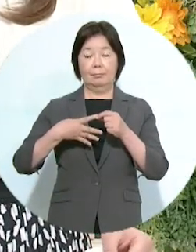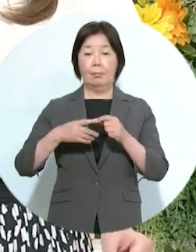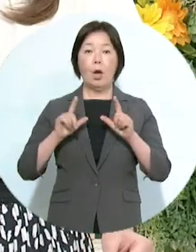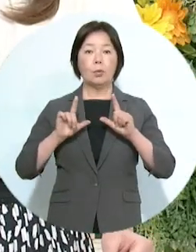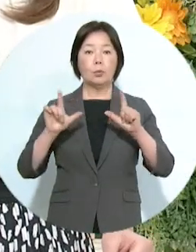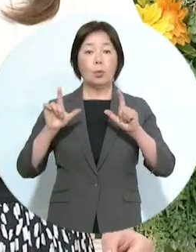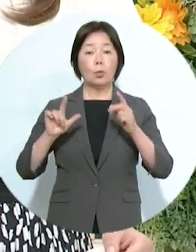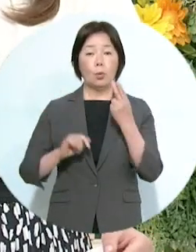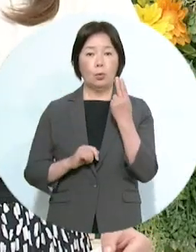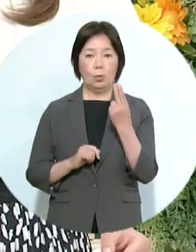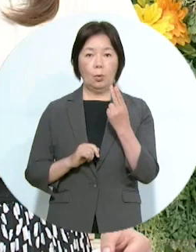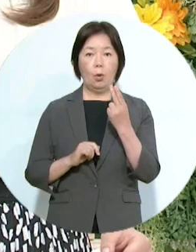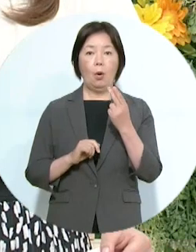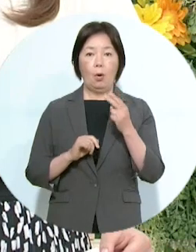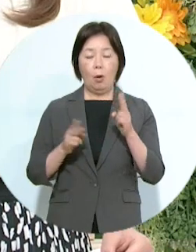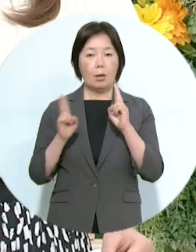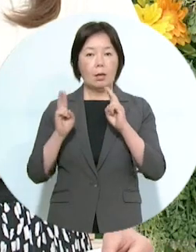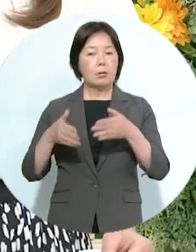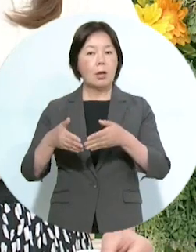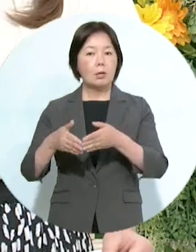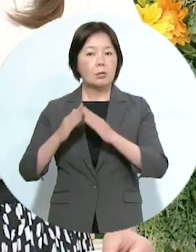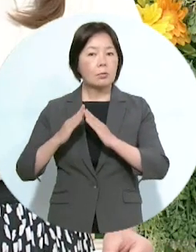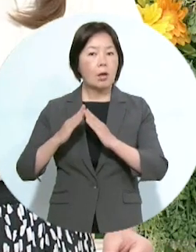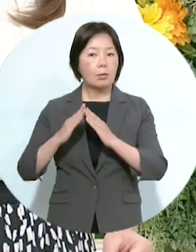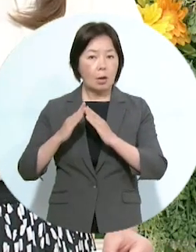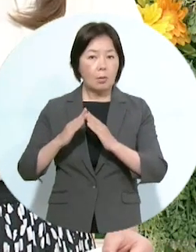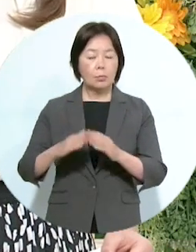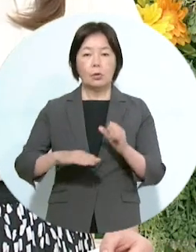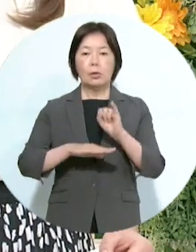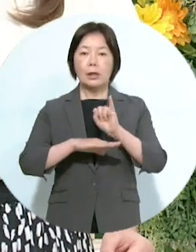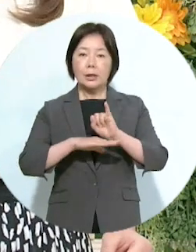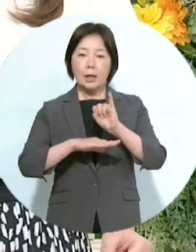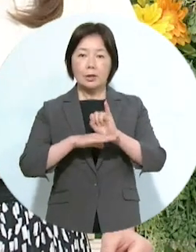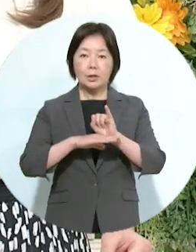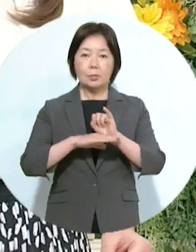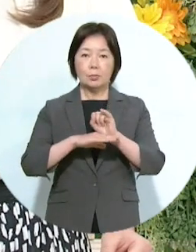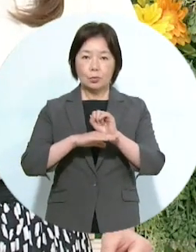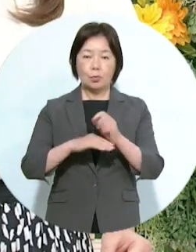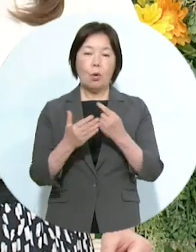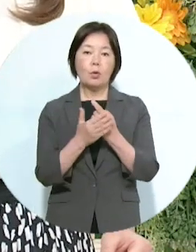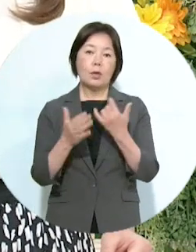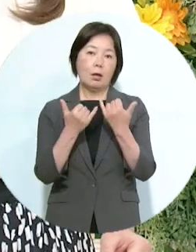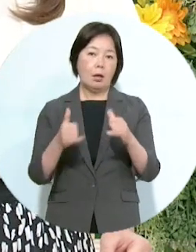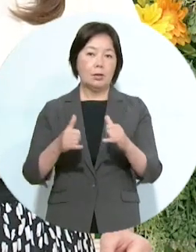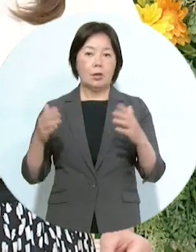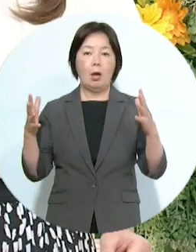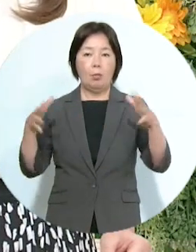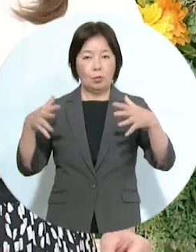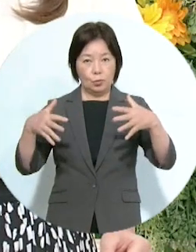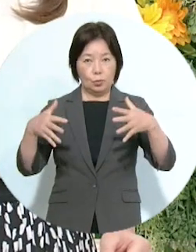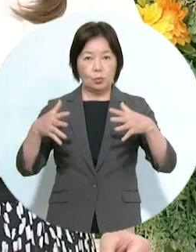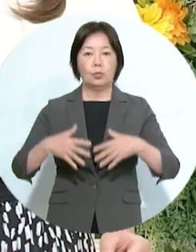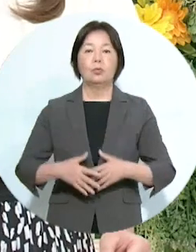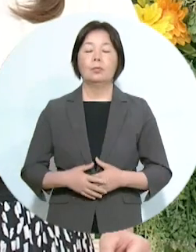東京都はスタートアップインターンシップフェスへの参加者を募集しています。